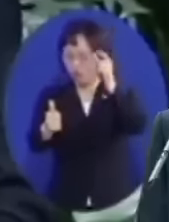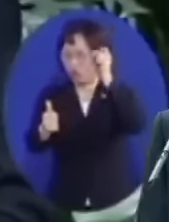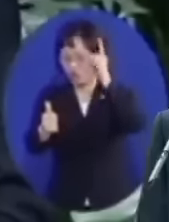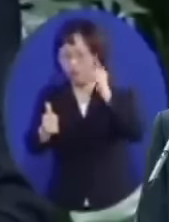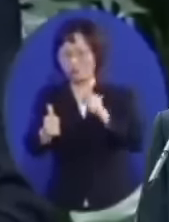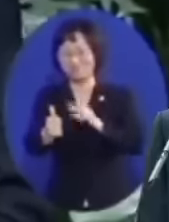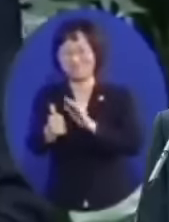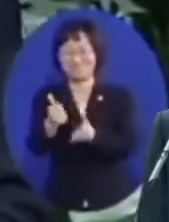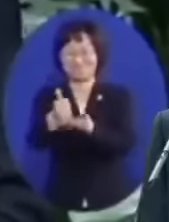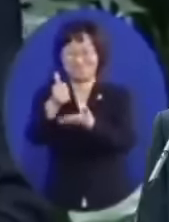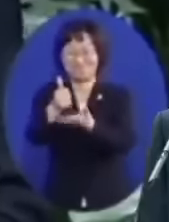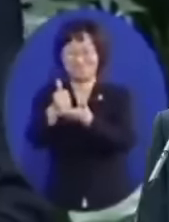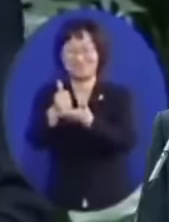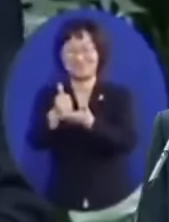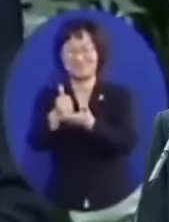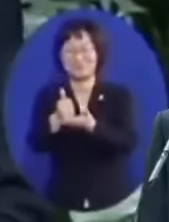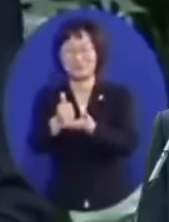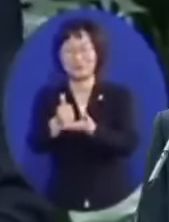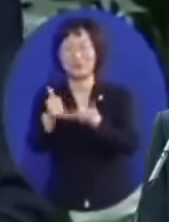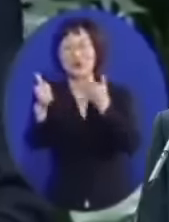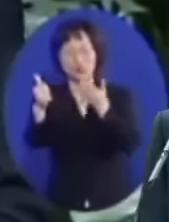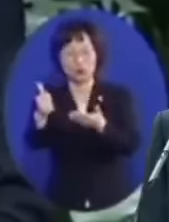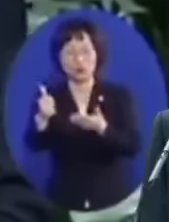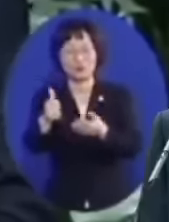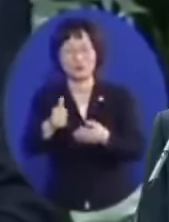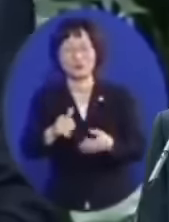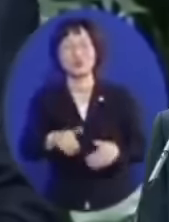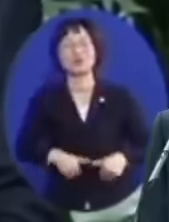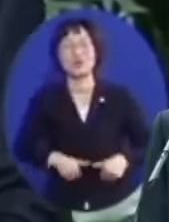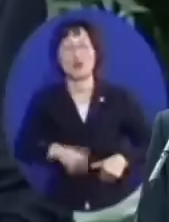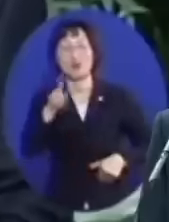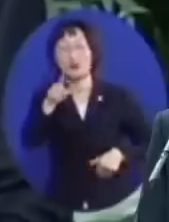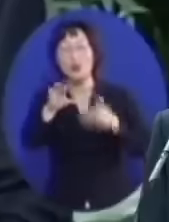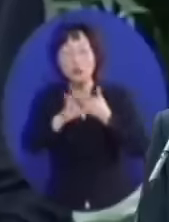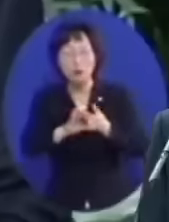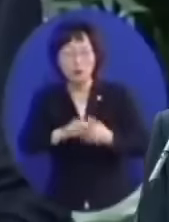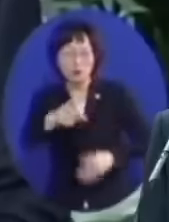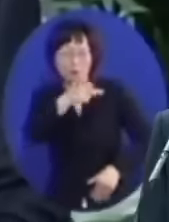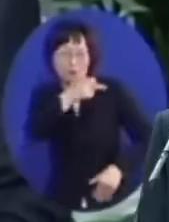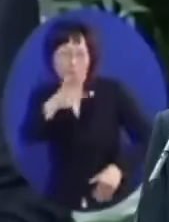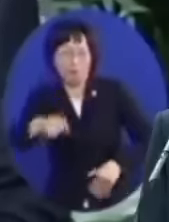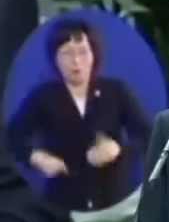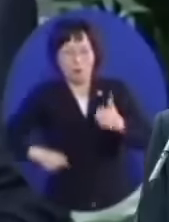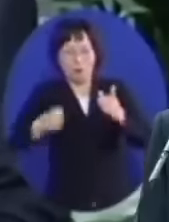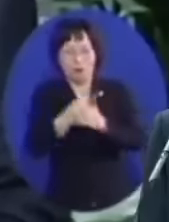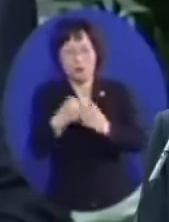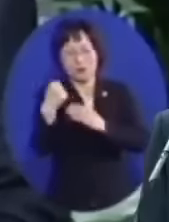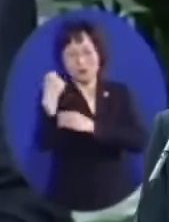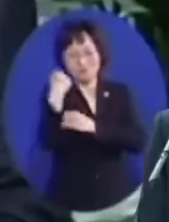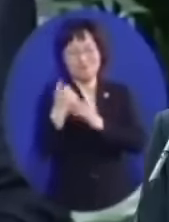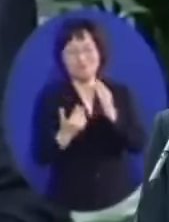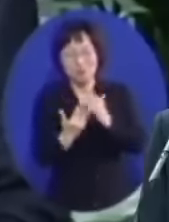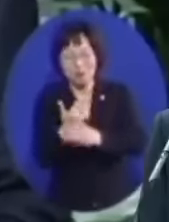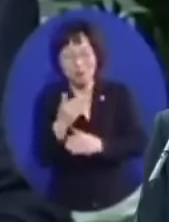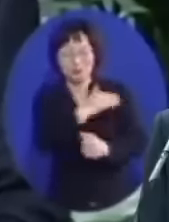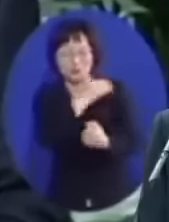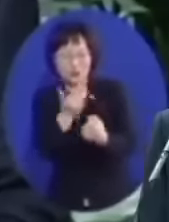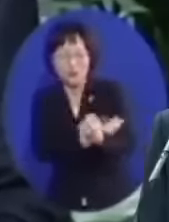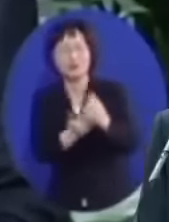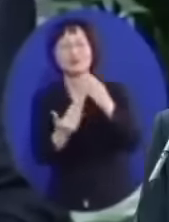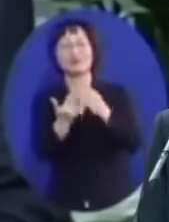존경해 이렇게 칭찬을 해줘야 되는 것입니다. 그러면 굉장히 용기와 힘이 생기고 능력이 생기는